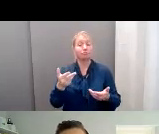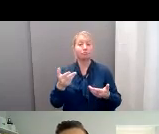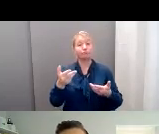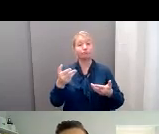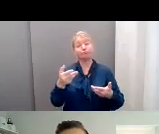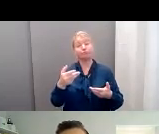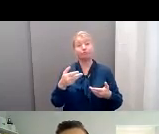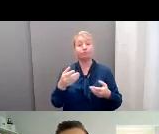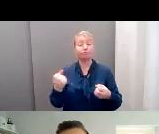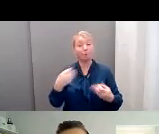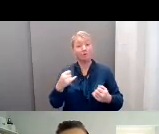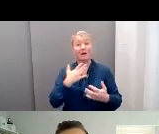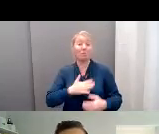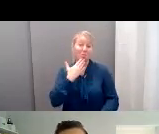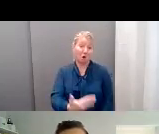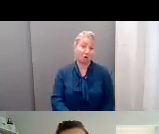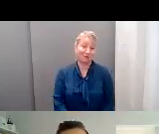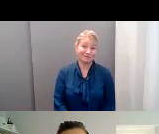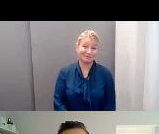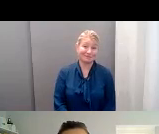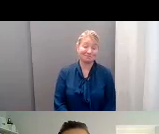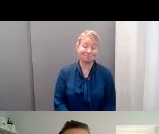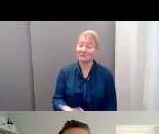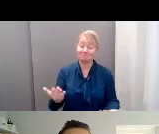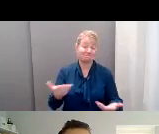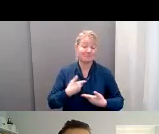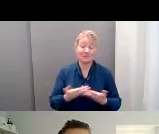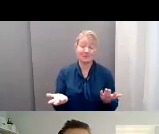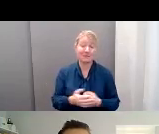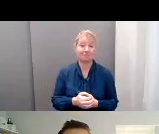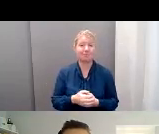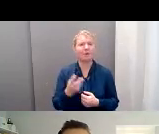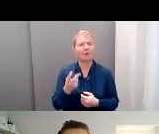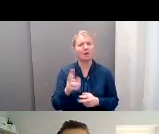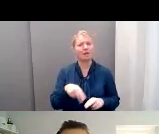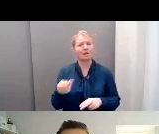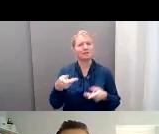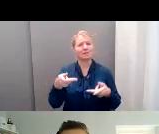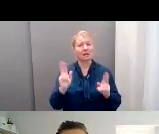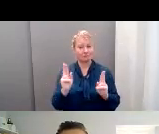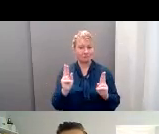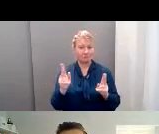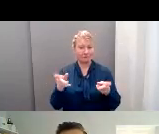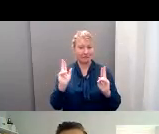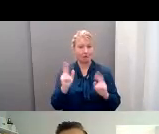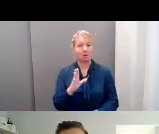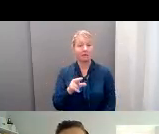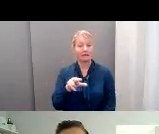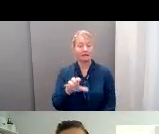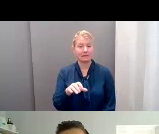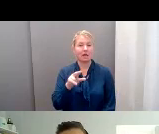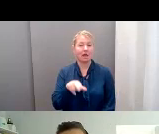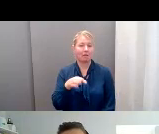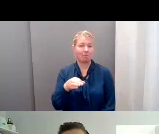Så. Och i nästa citat så är det Jens som har en neuropsykiatrisk funktionsnedsättning men